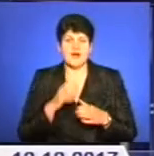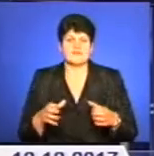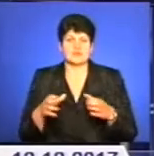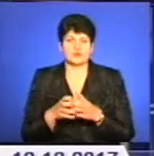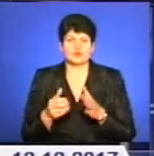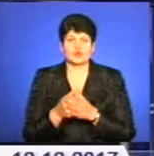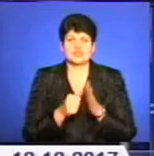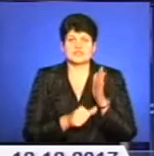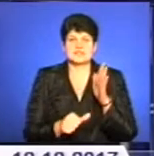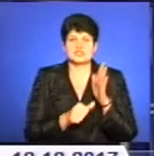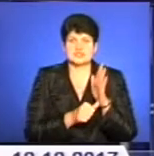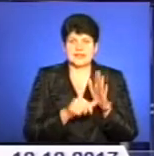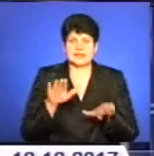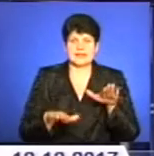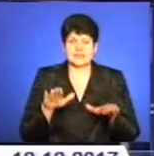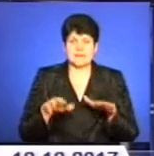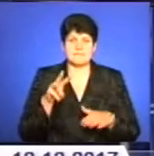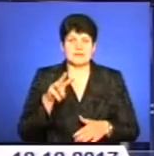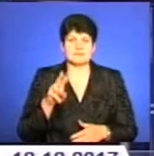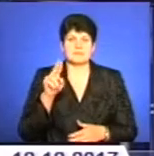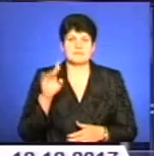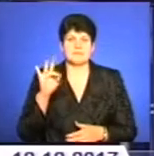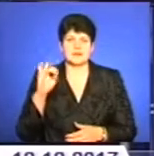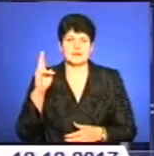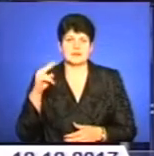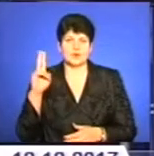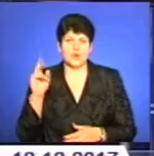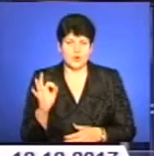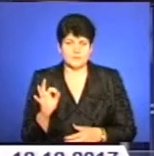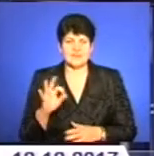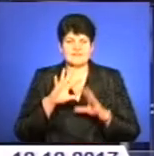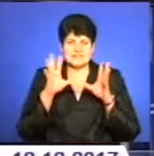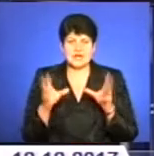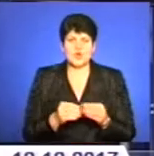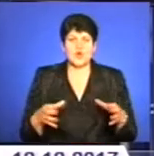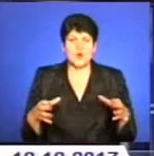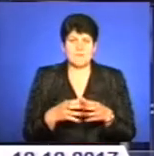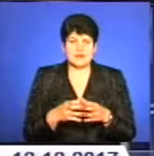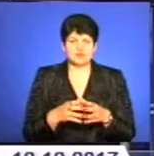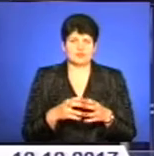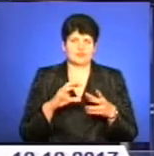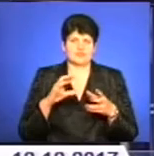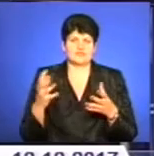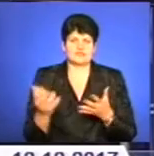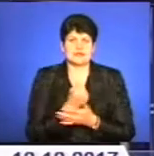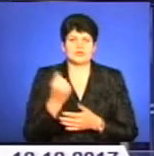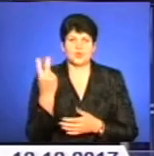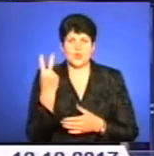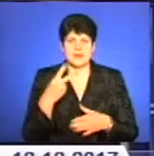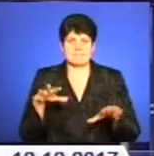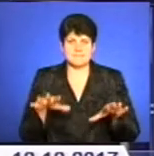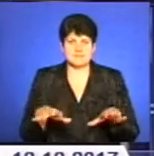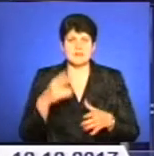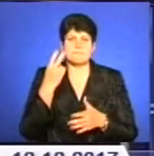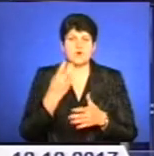до 66 кілограм – Максим Причко. У загальнокомандному заліку тернополяни вибороли друге місце, поступившись команді